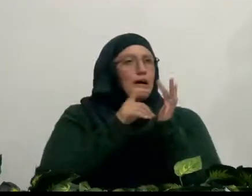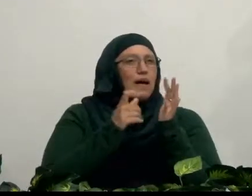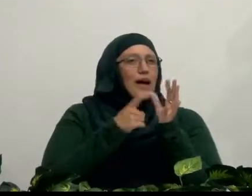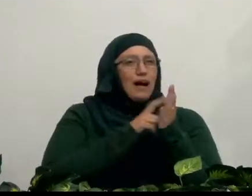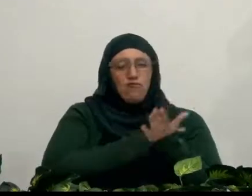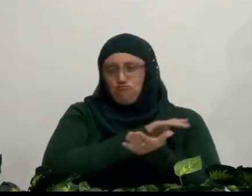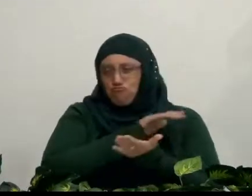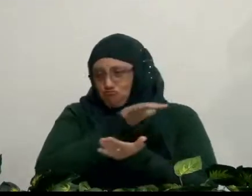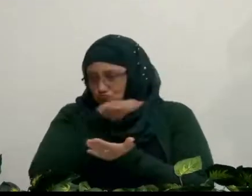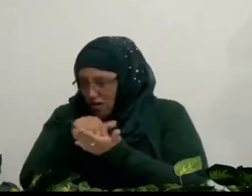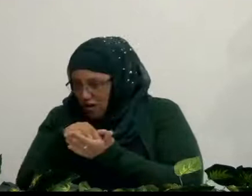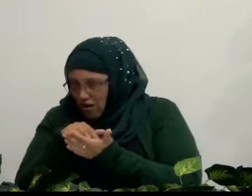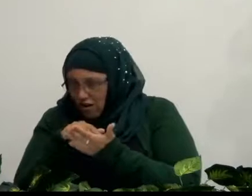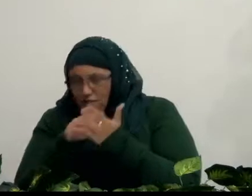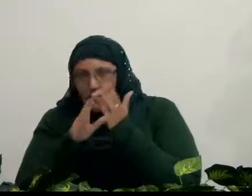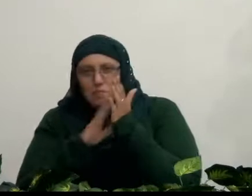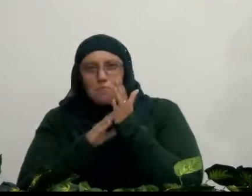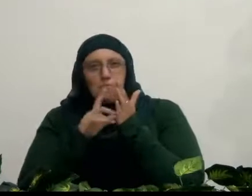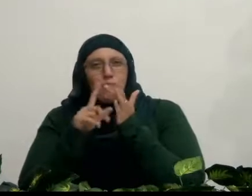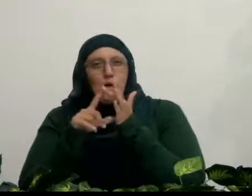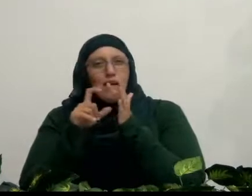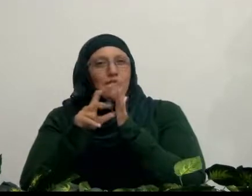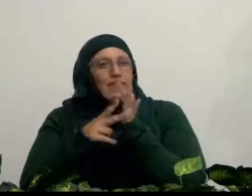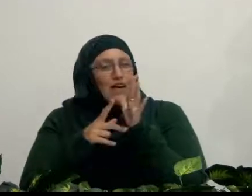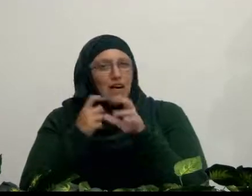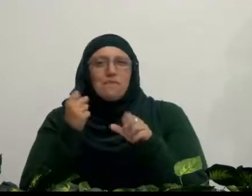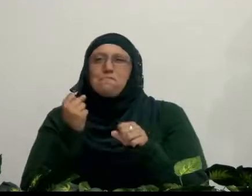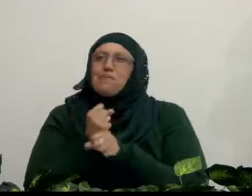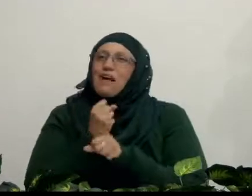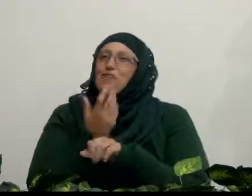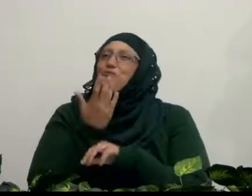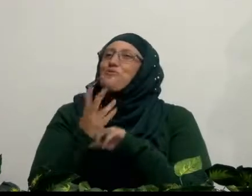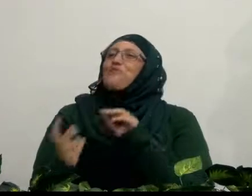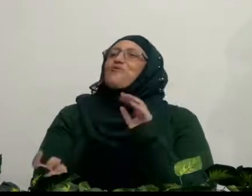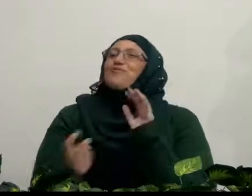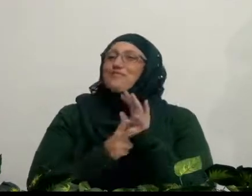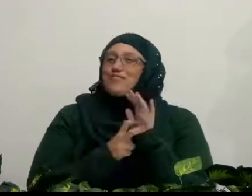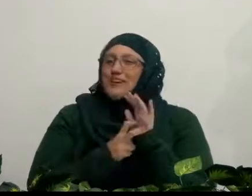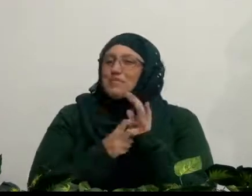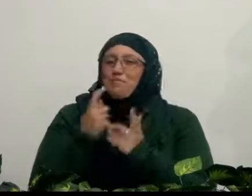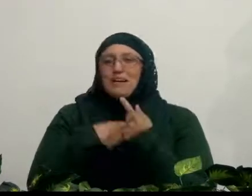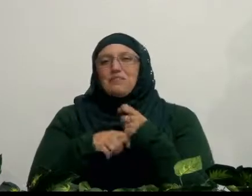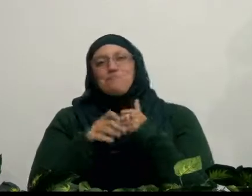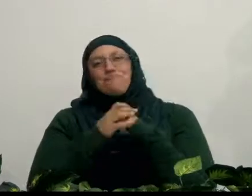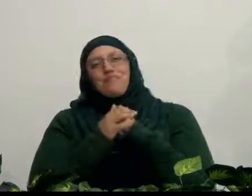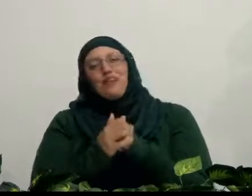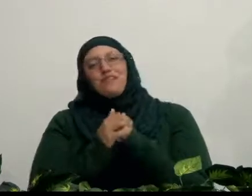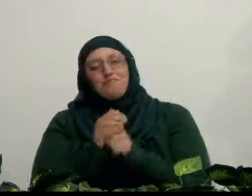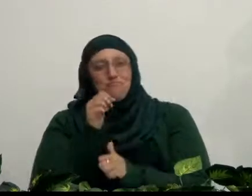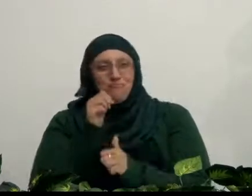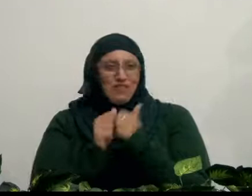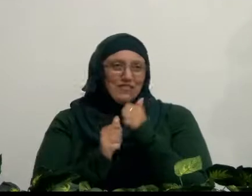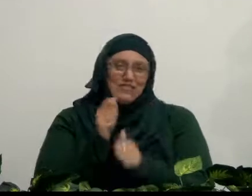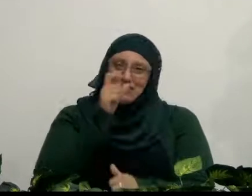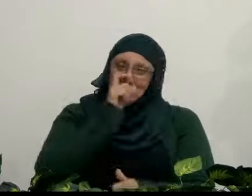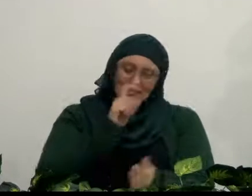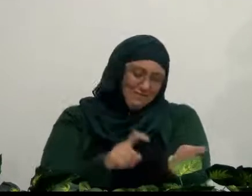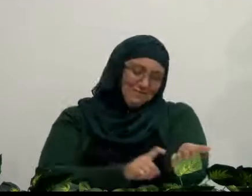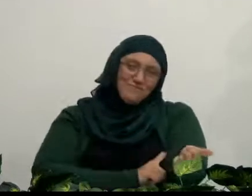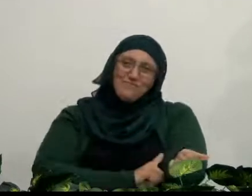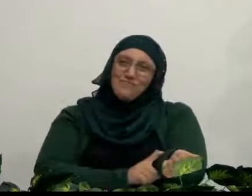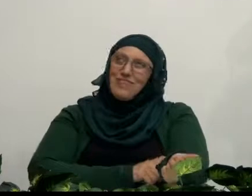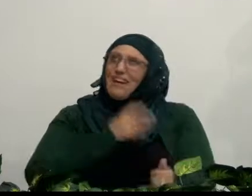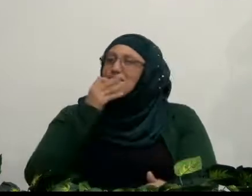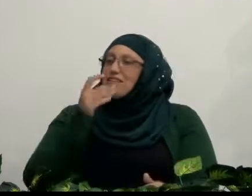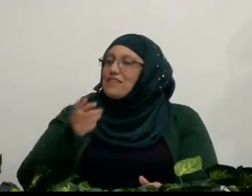fraternity contract was made, and some they became brothers to each other. Again, علامه علامه اللهم صل